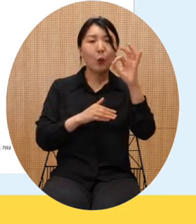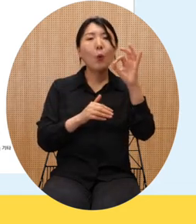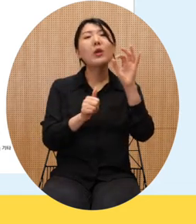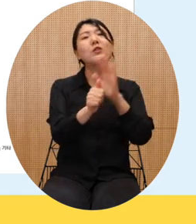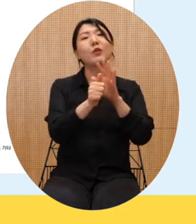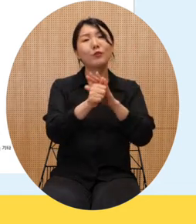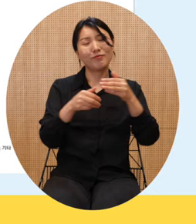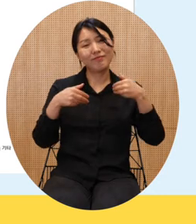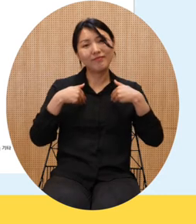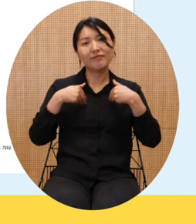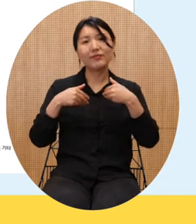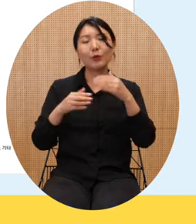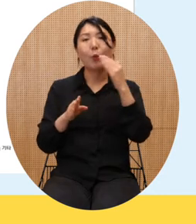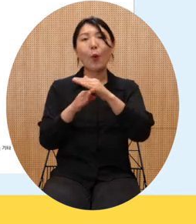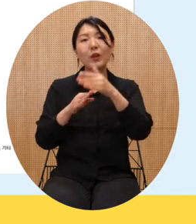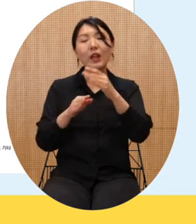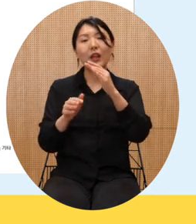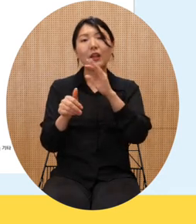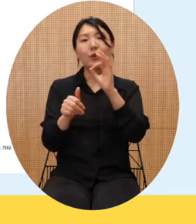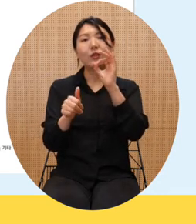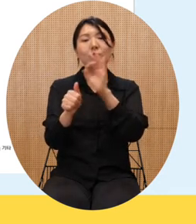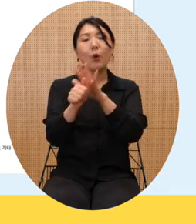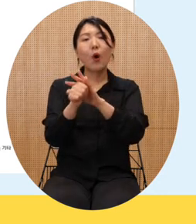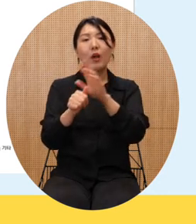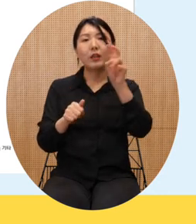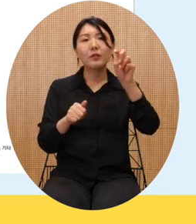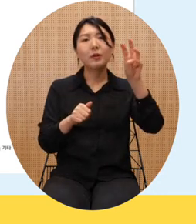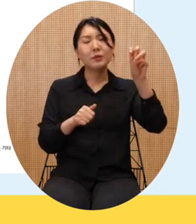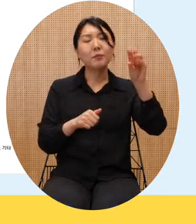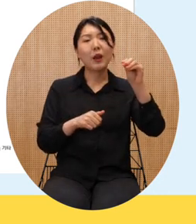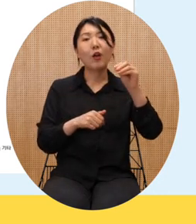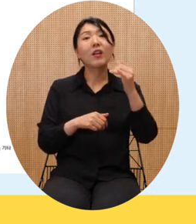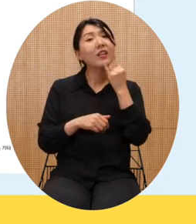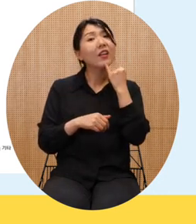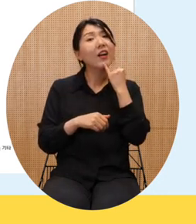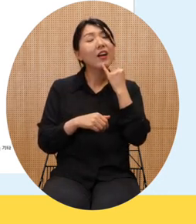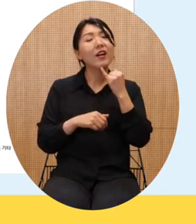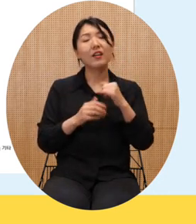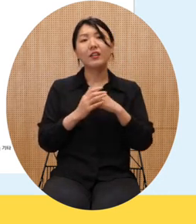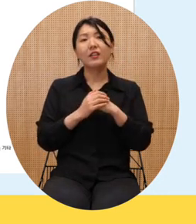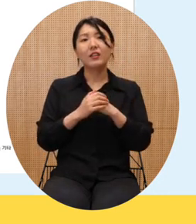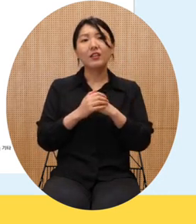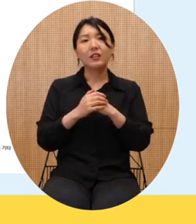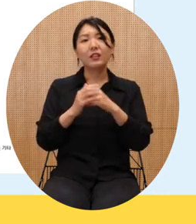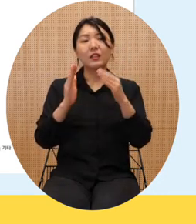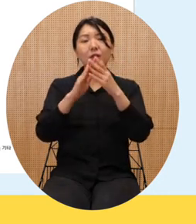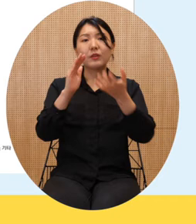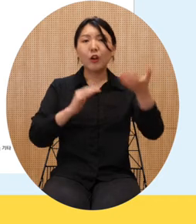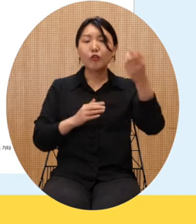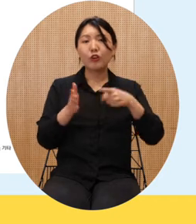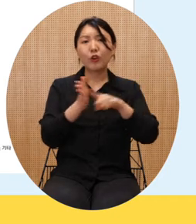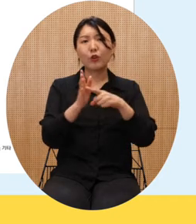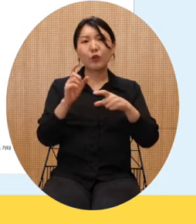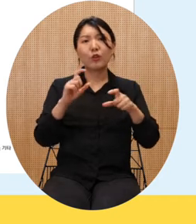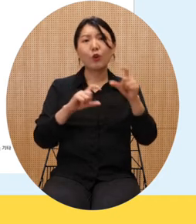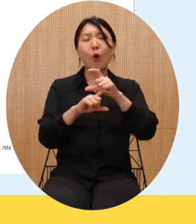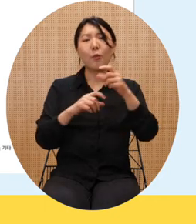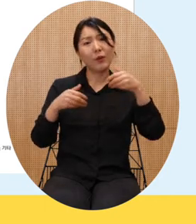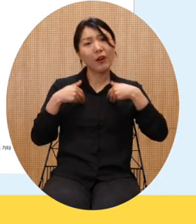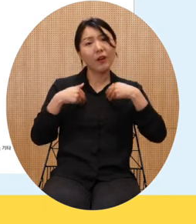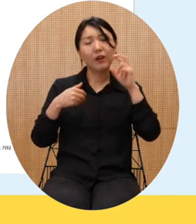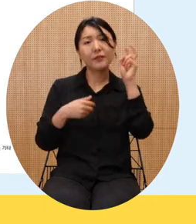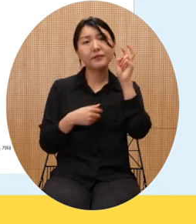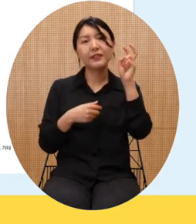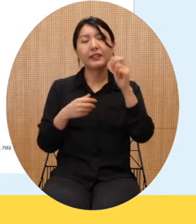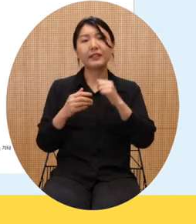더 고민을 해야 되겠다 싶습니다. 이사비나 뭐 이런 지원도 필요하고 그다음에 그럼 이 월세 지원이 20만 원에서 30만 원이 적절한가? 주거